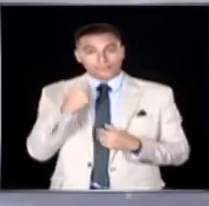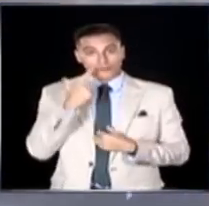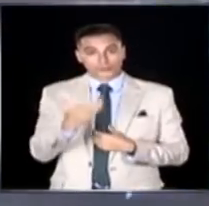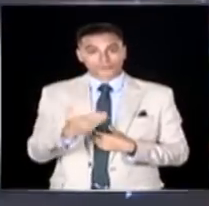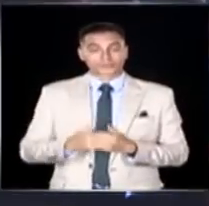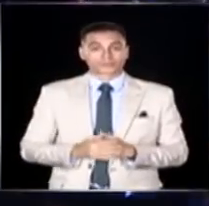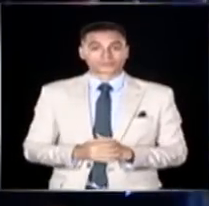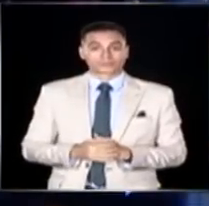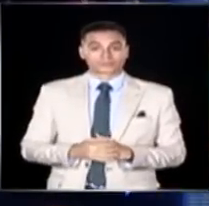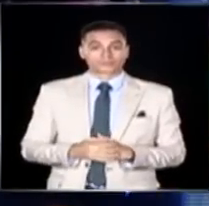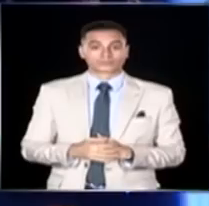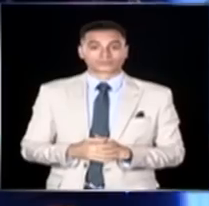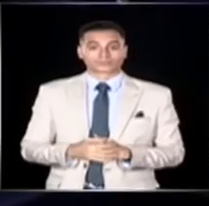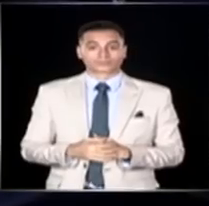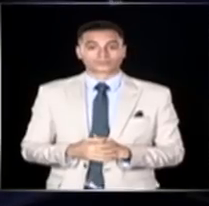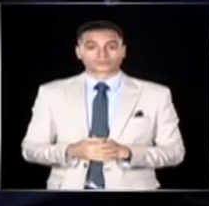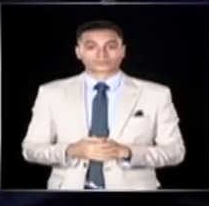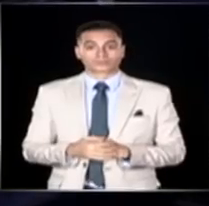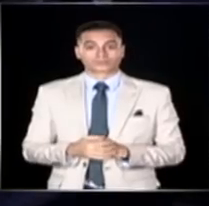لكام.